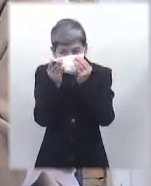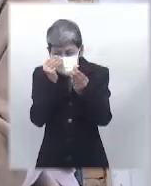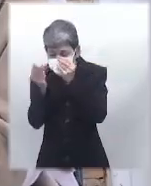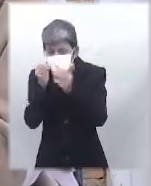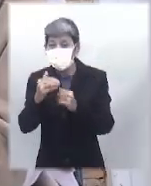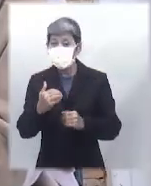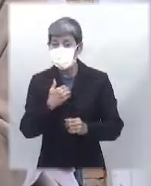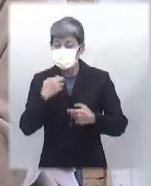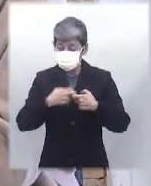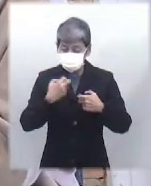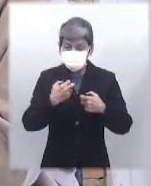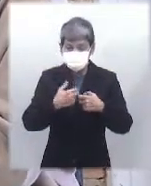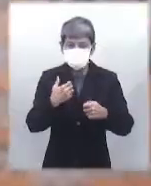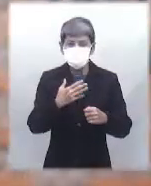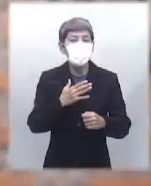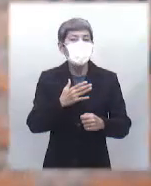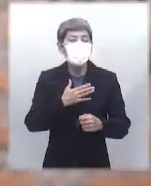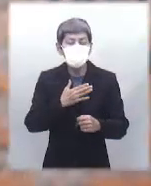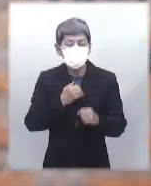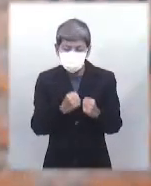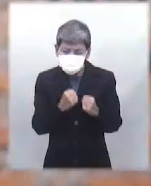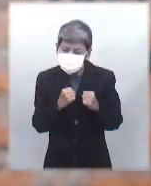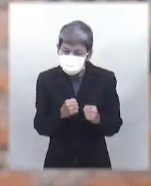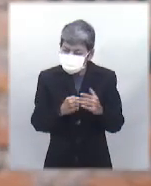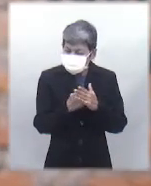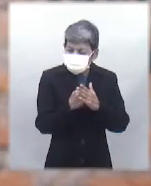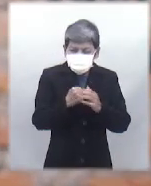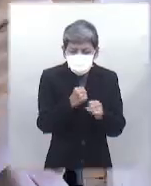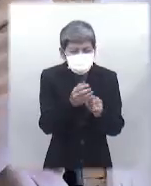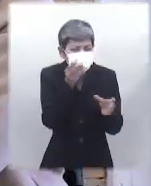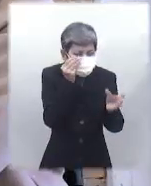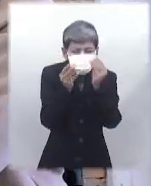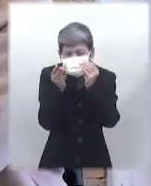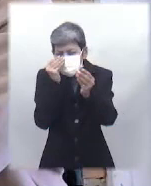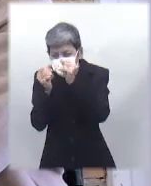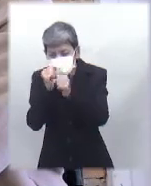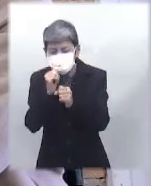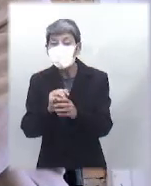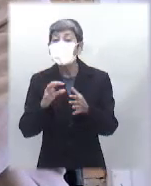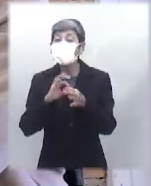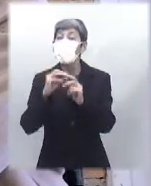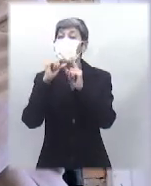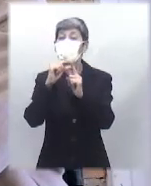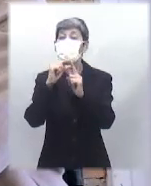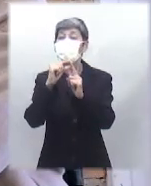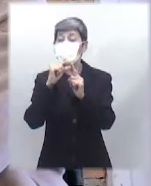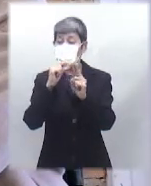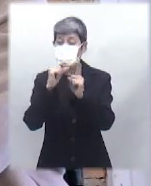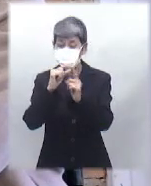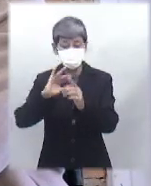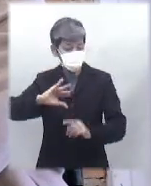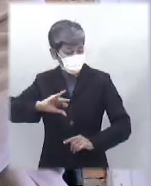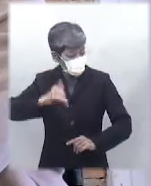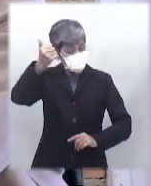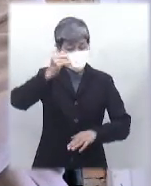ในความลำบากเนี่ยมันก็พาให้เราไปเจอสิ่งนั้นก็ได้คือผมมองว่านิยามความสำเร็จเนี่ย